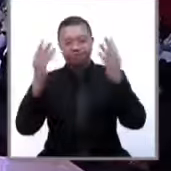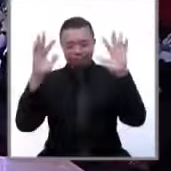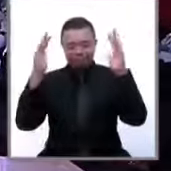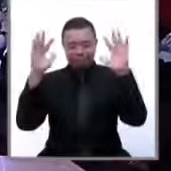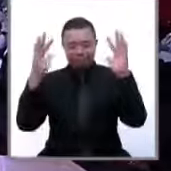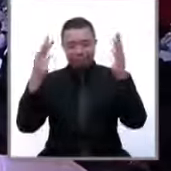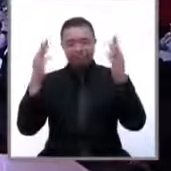kasih